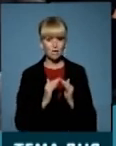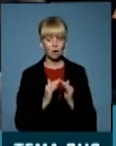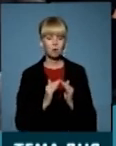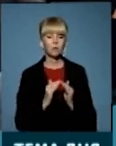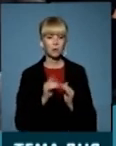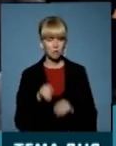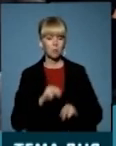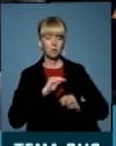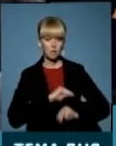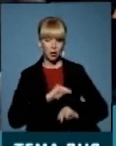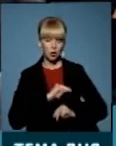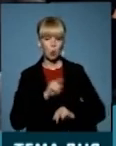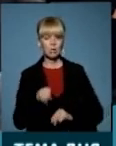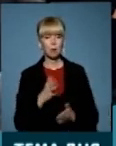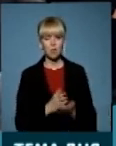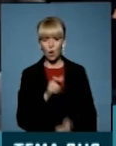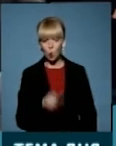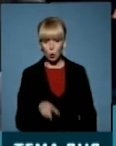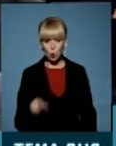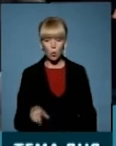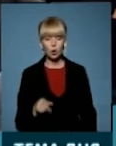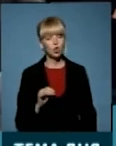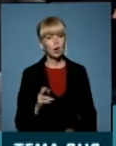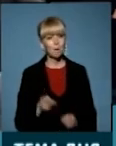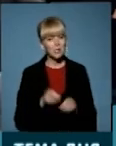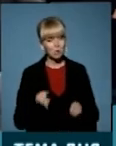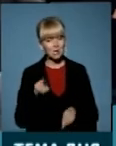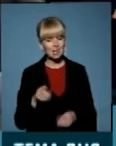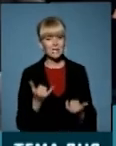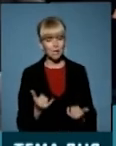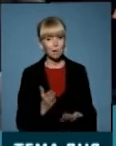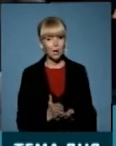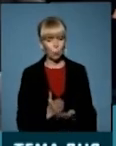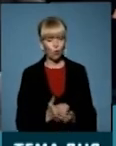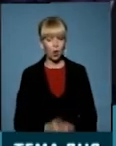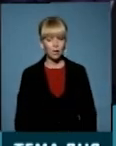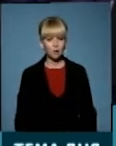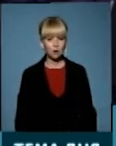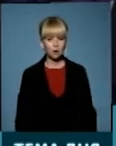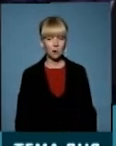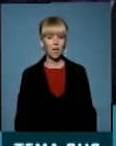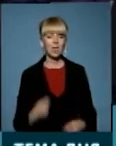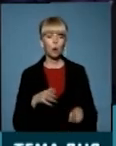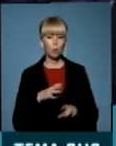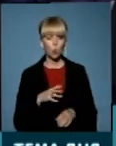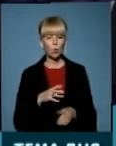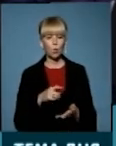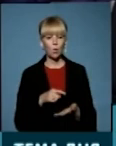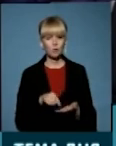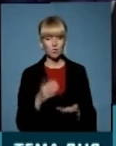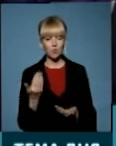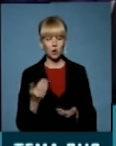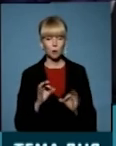менш, він функціонує, там є люди, то безпечно там їм зараз перебувати? Як було відмічено у